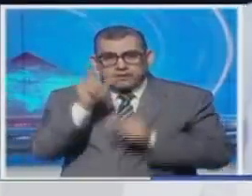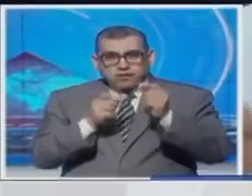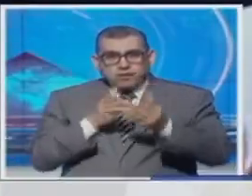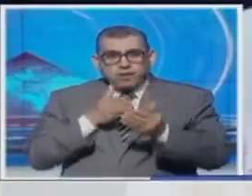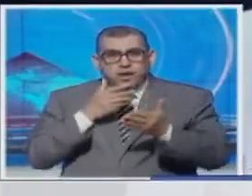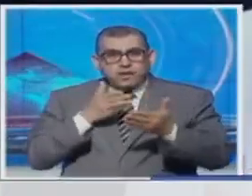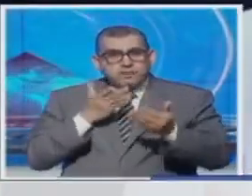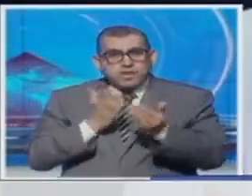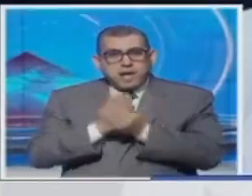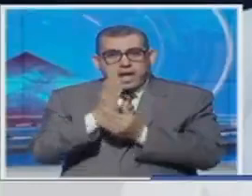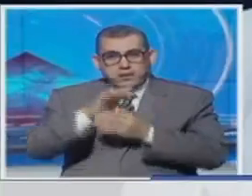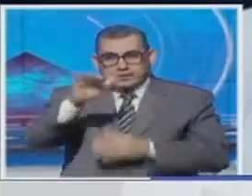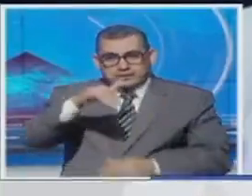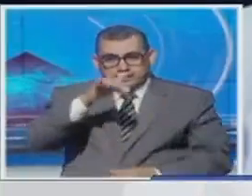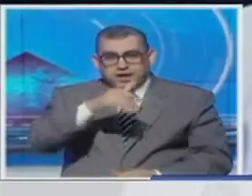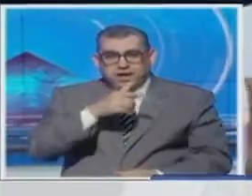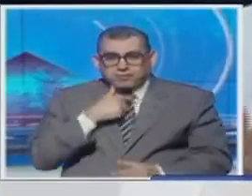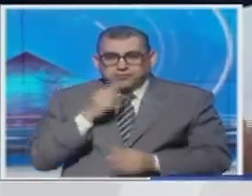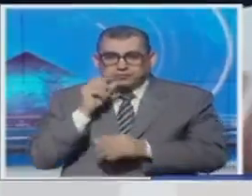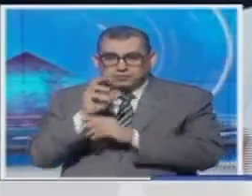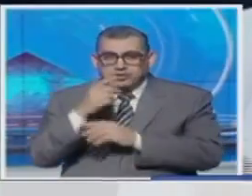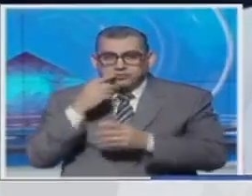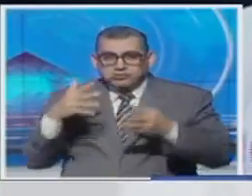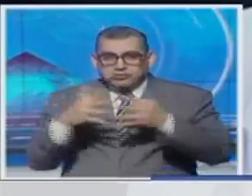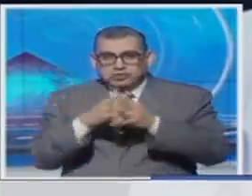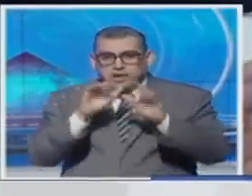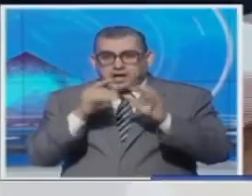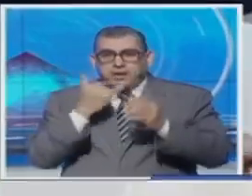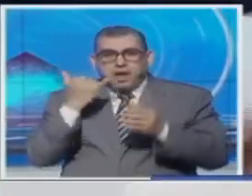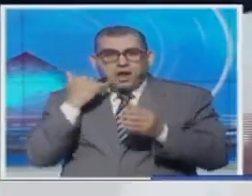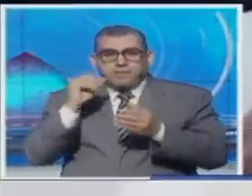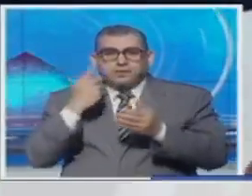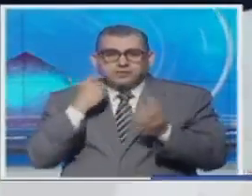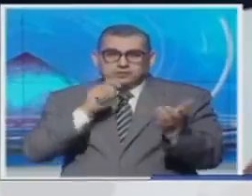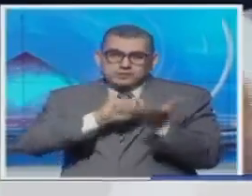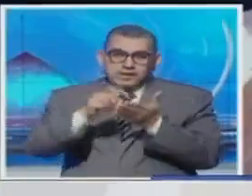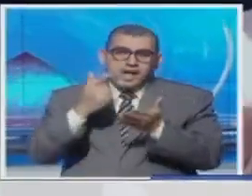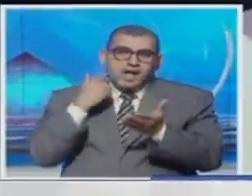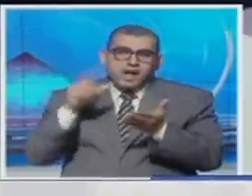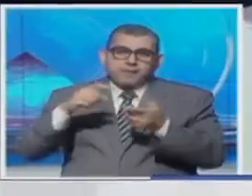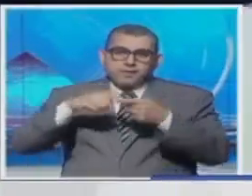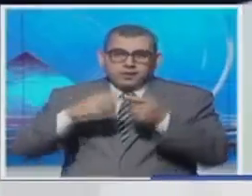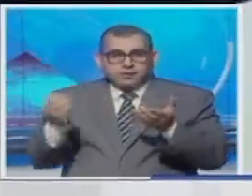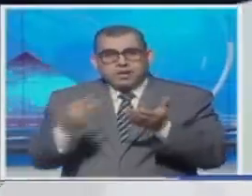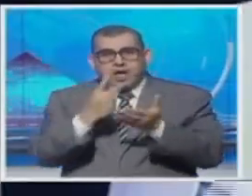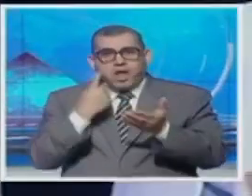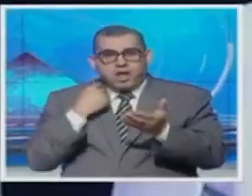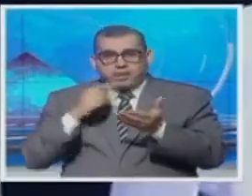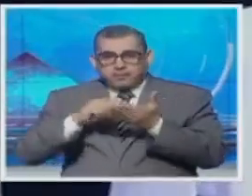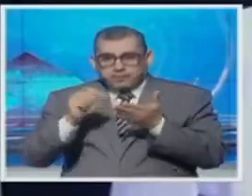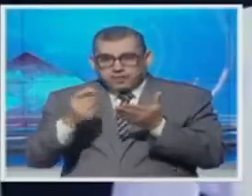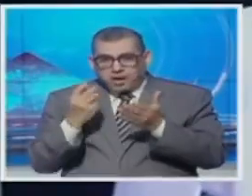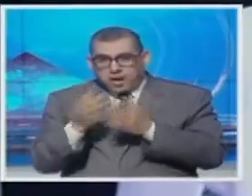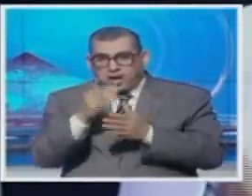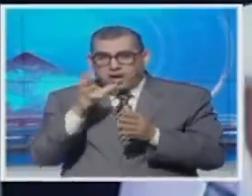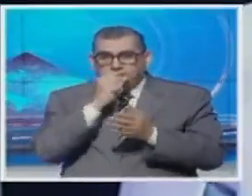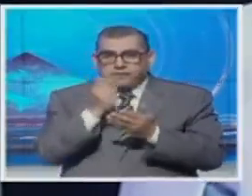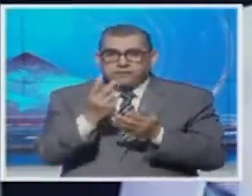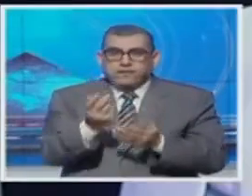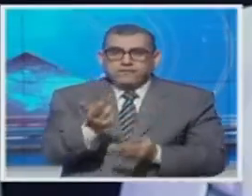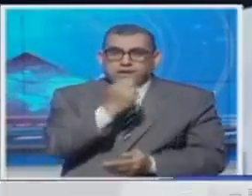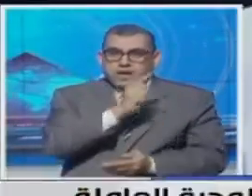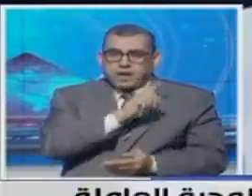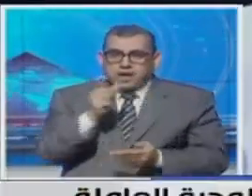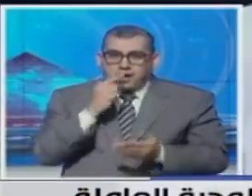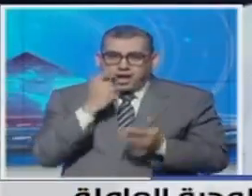أنه ما يشاركش بياناته مع أي متصل، ما يشاركش بياناته لأي روابط تجيله في رسائل مجهولة المصدر،